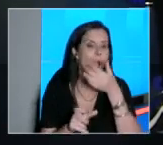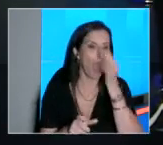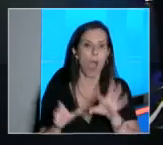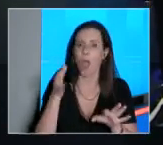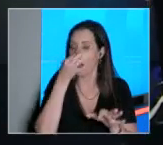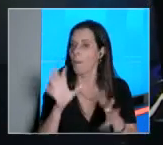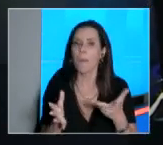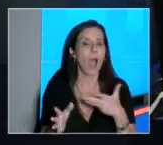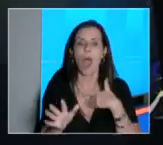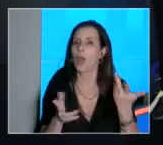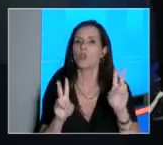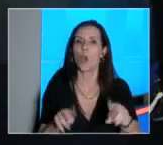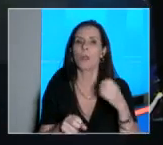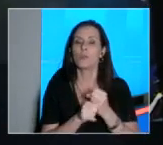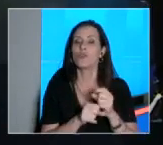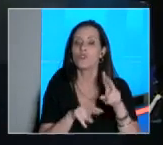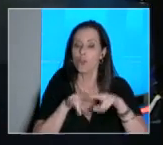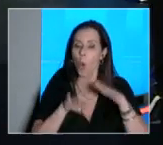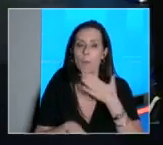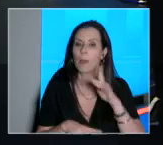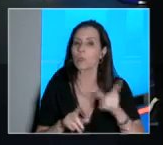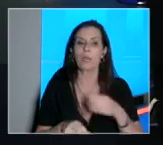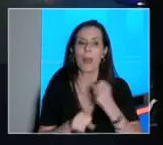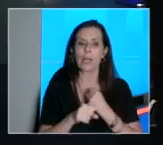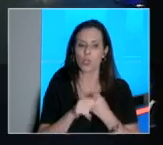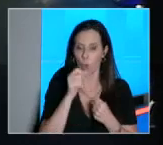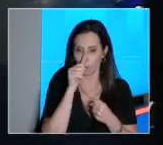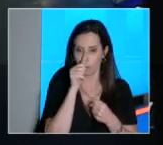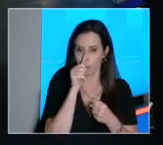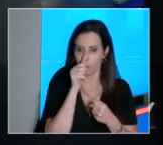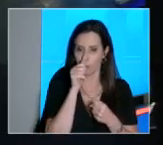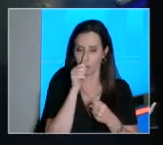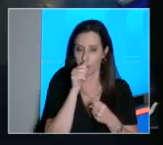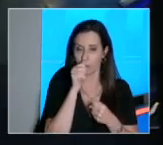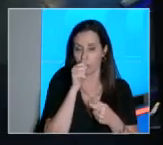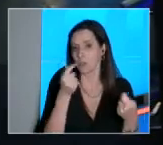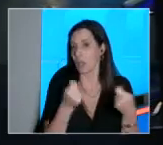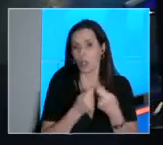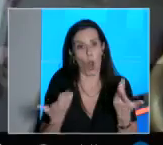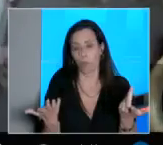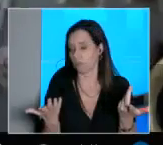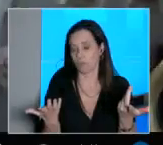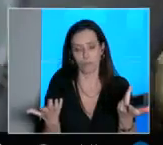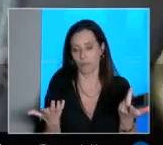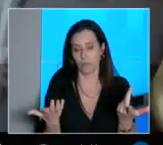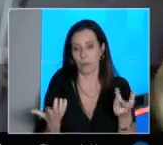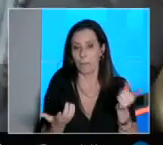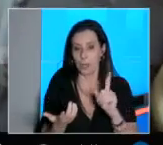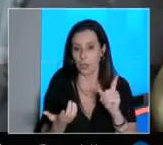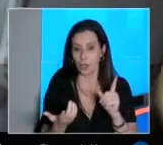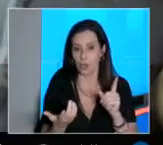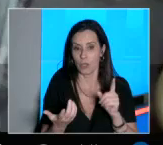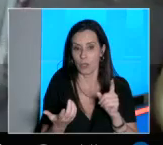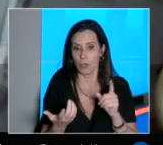גורמי המשיכה האלה מלמשוך אותם ולהחזיק אותם פה בארץ? זה תלוי באמת בקבוצות של אנשים. אלה